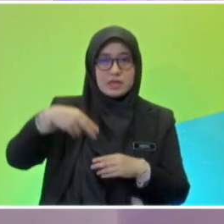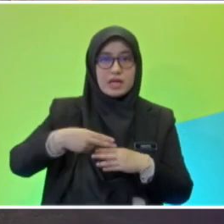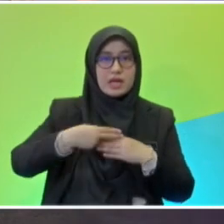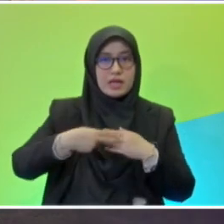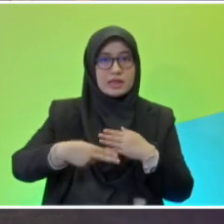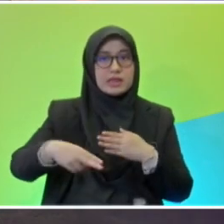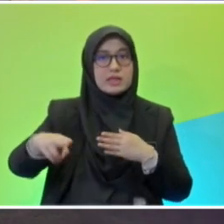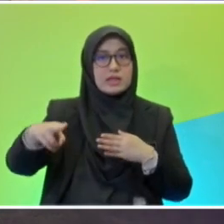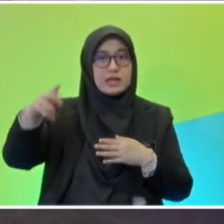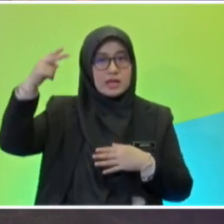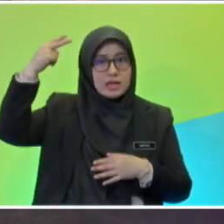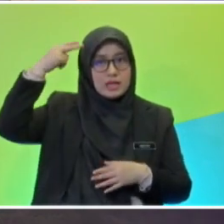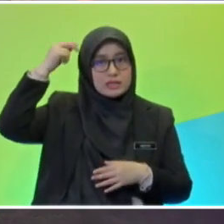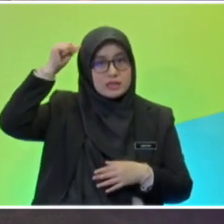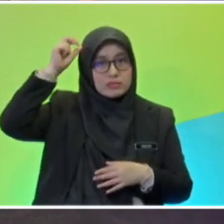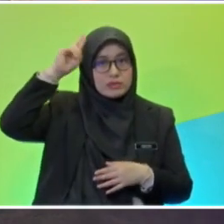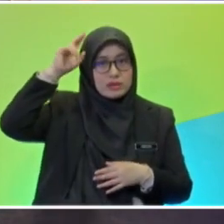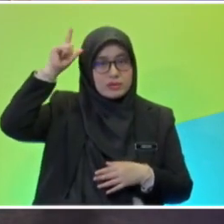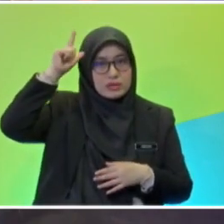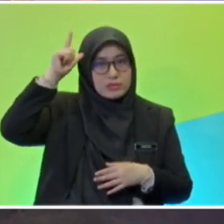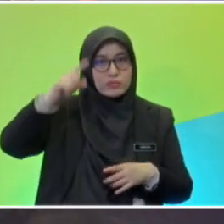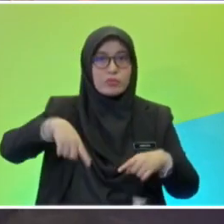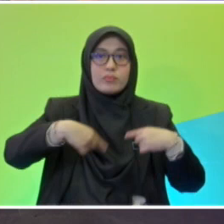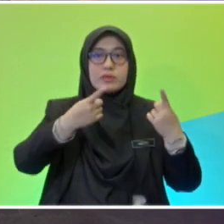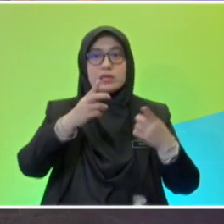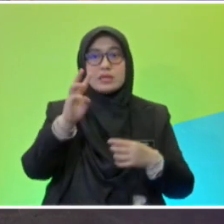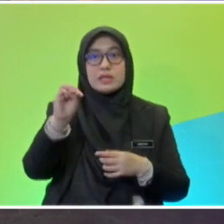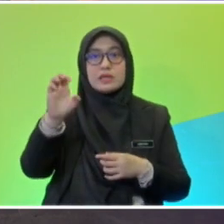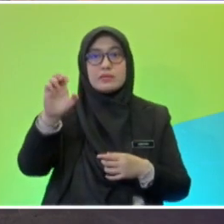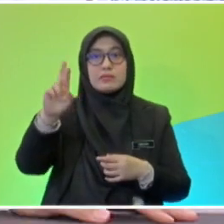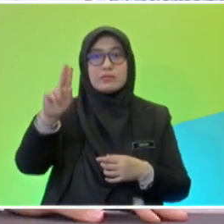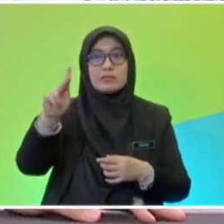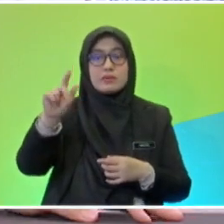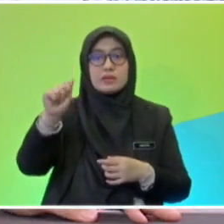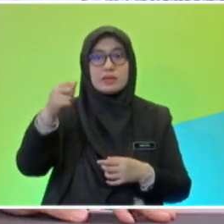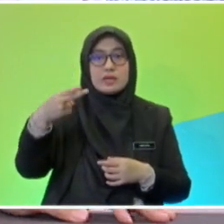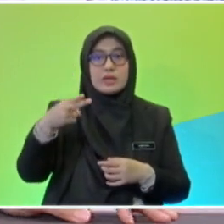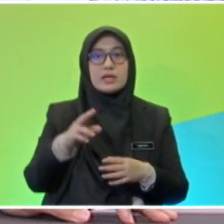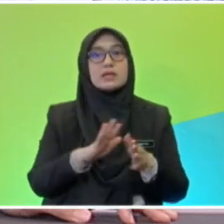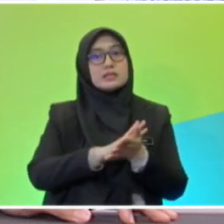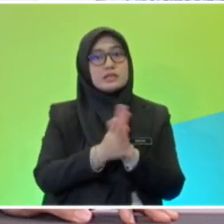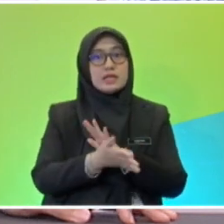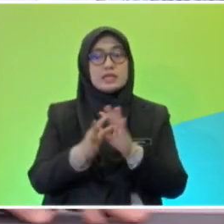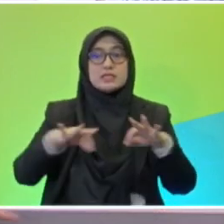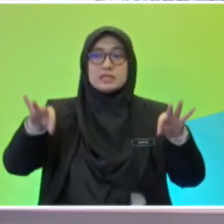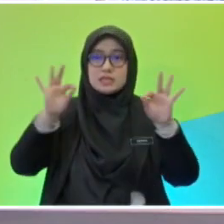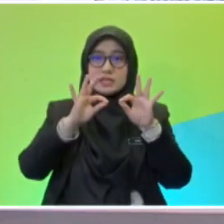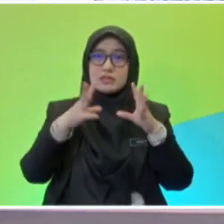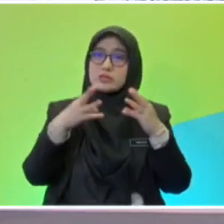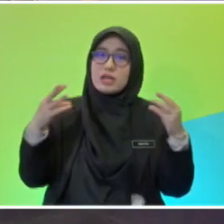Mekkah dia kan guru agama jadi habis itu nampak ini namun dia lebih baik